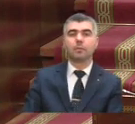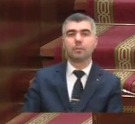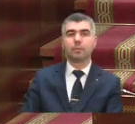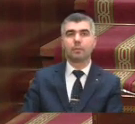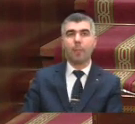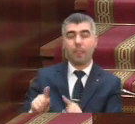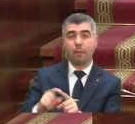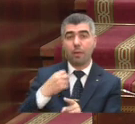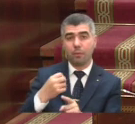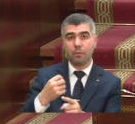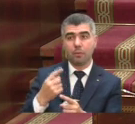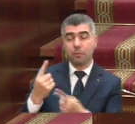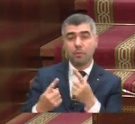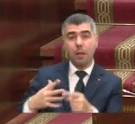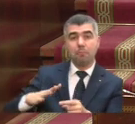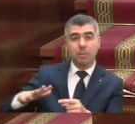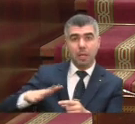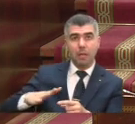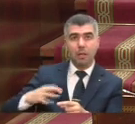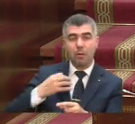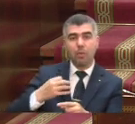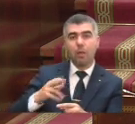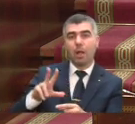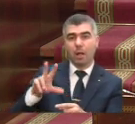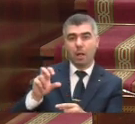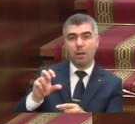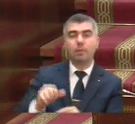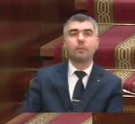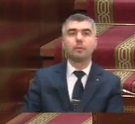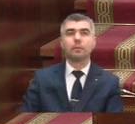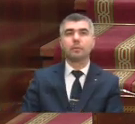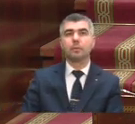هنايا، ماشي المدن. مع العلم السيد الوزير،